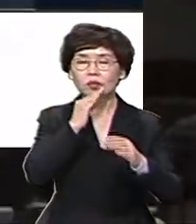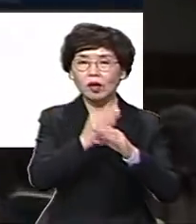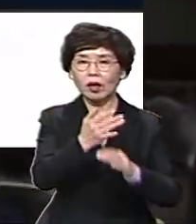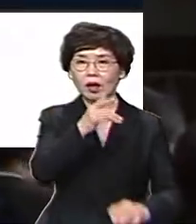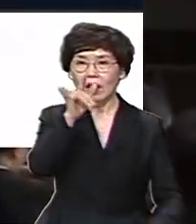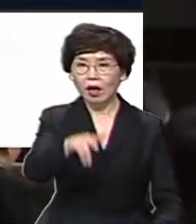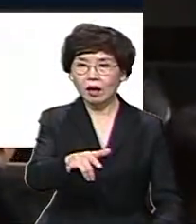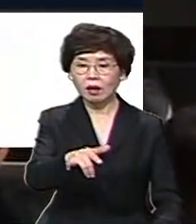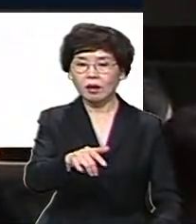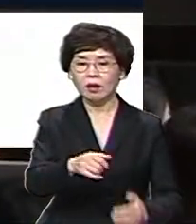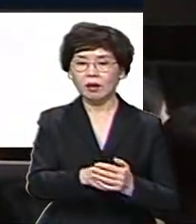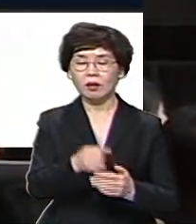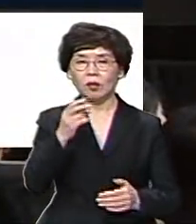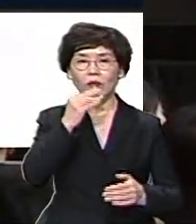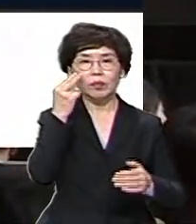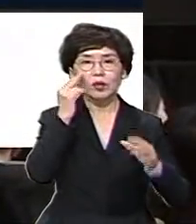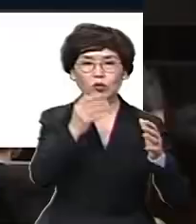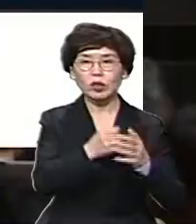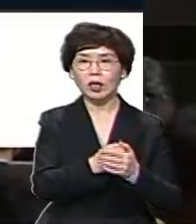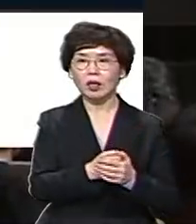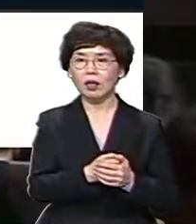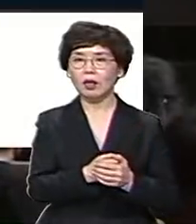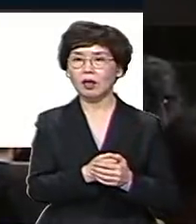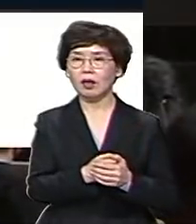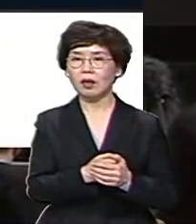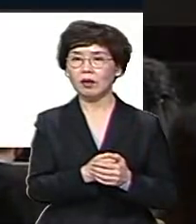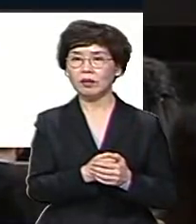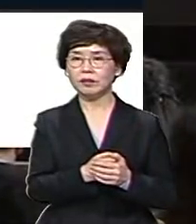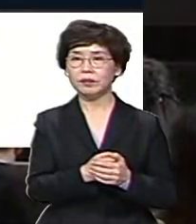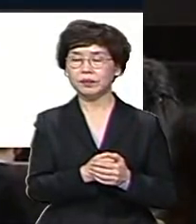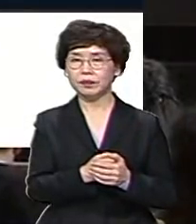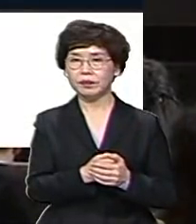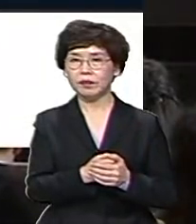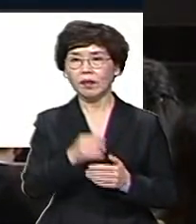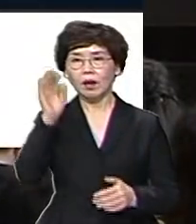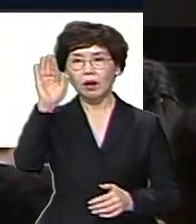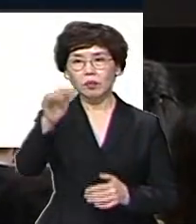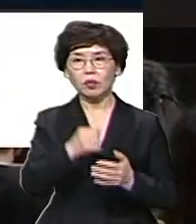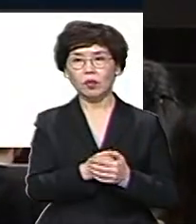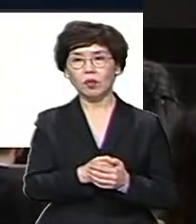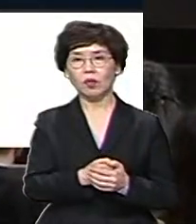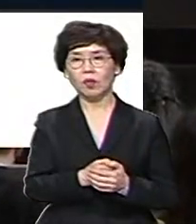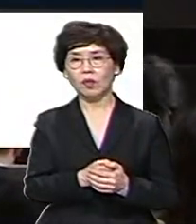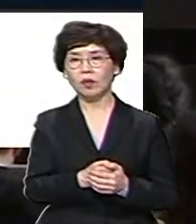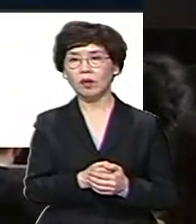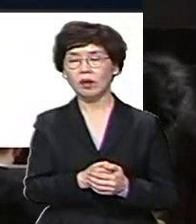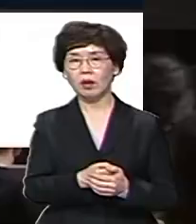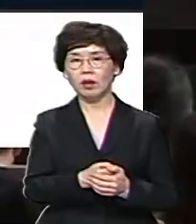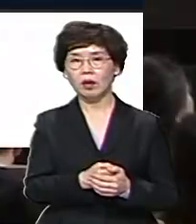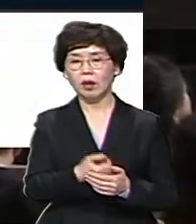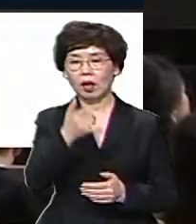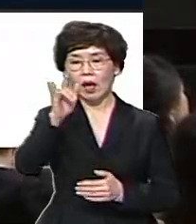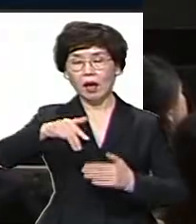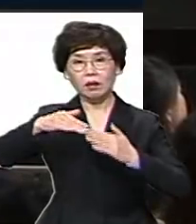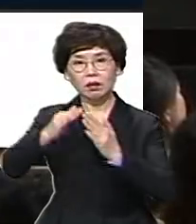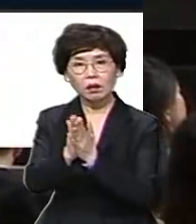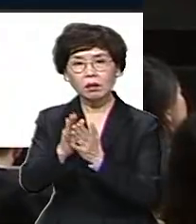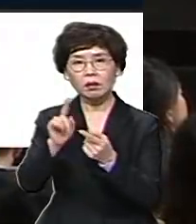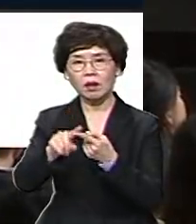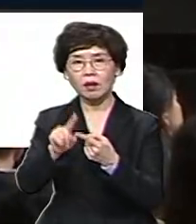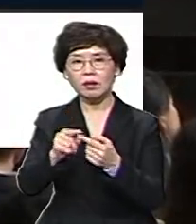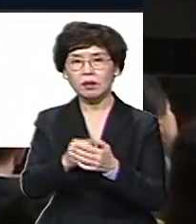일을 이룰 거라고 생각합니다. 물론 가능성은 있다고 생각합니다. 이스라엘과 팔레스타인 사이 평화가 있을 수 있습니다. 네, 중국